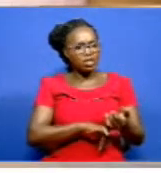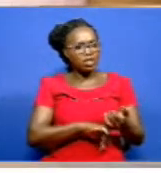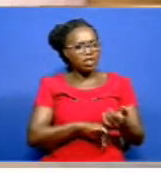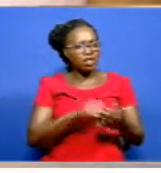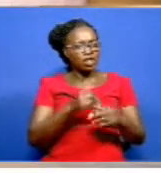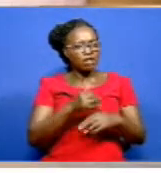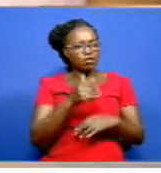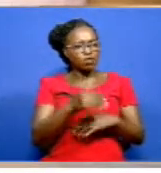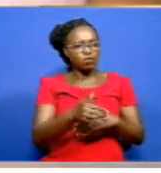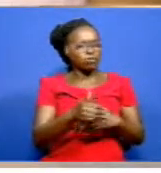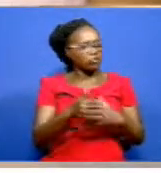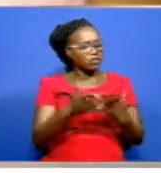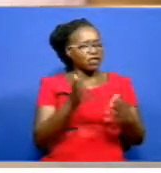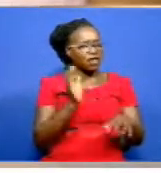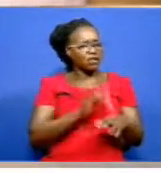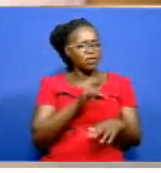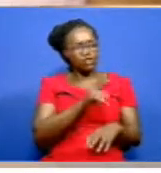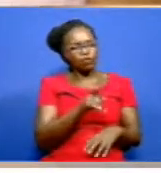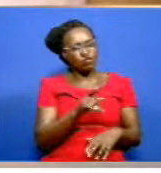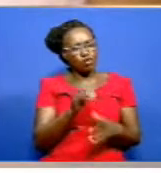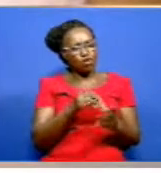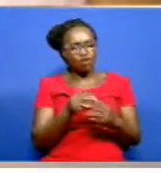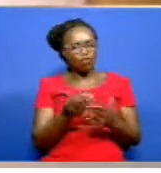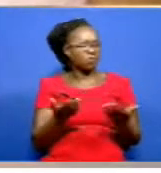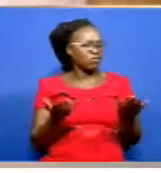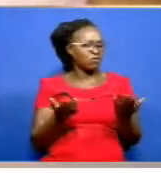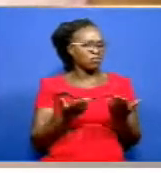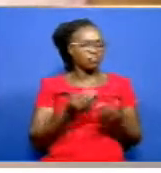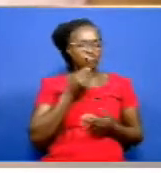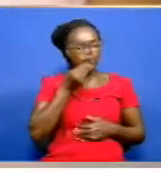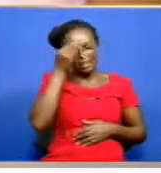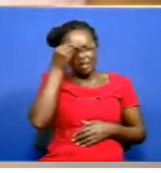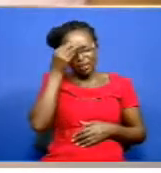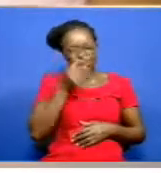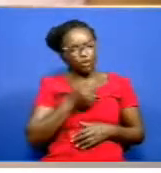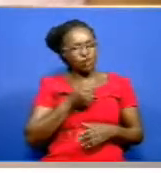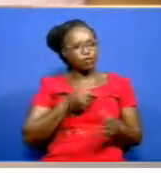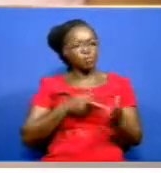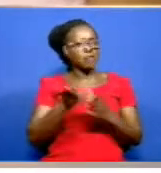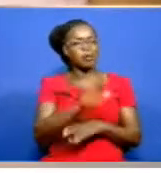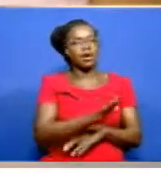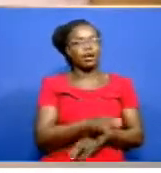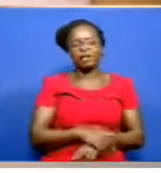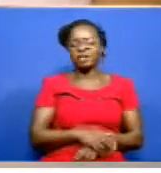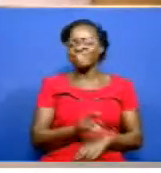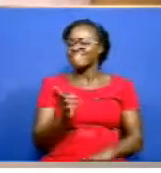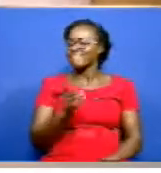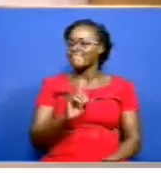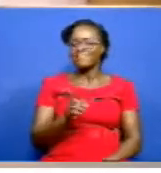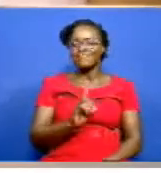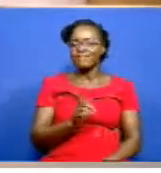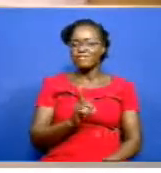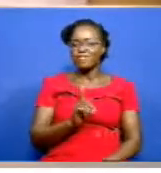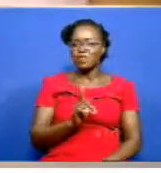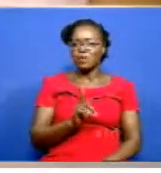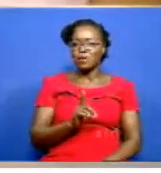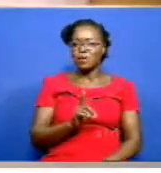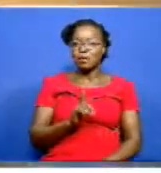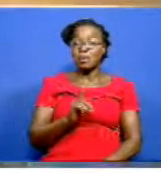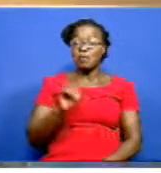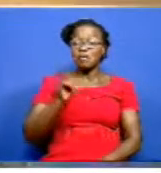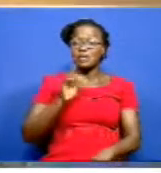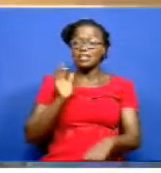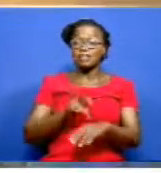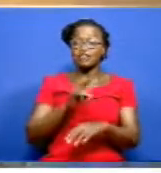postnatal imekuathiri, ama itakuwa tu ni kujifanya tu unataka kurevenge wenyewe wanasema? Hapana, lazima iko affect kwa